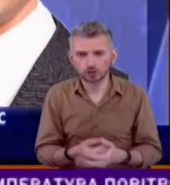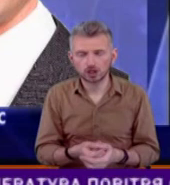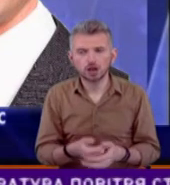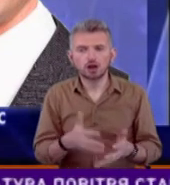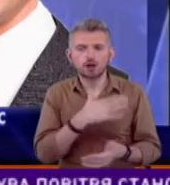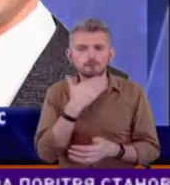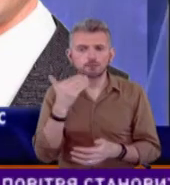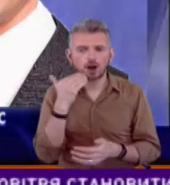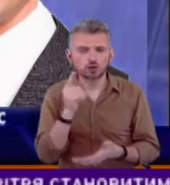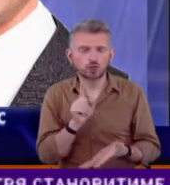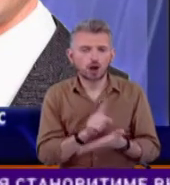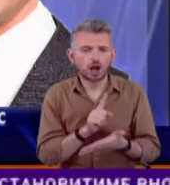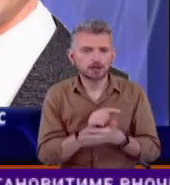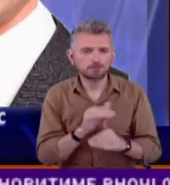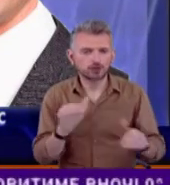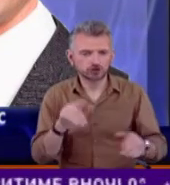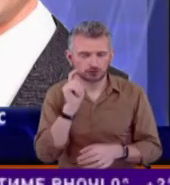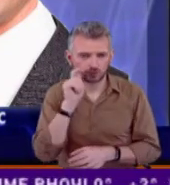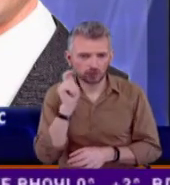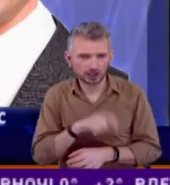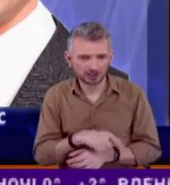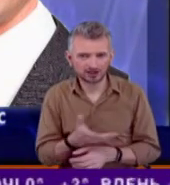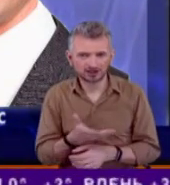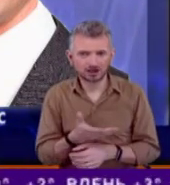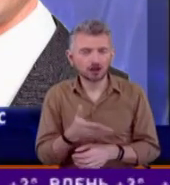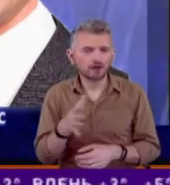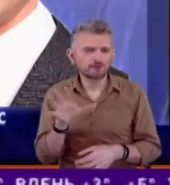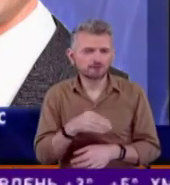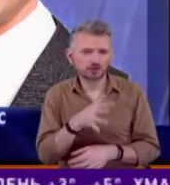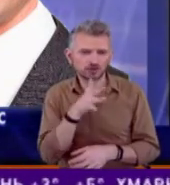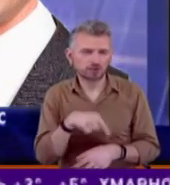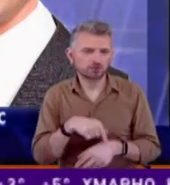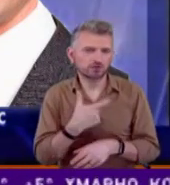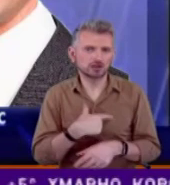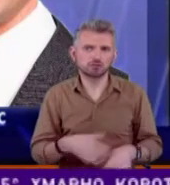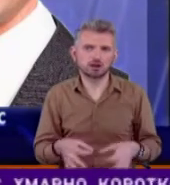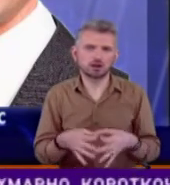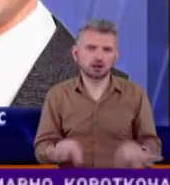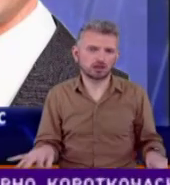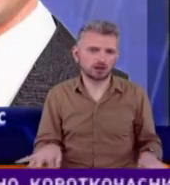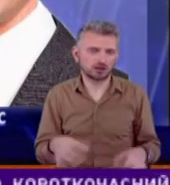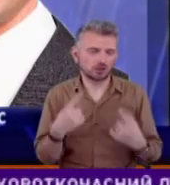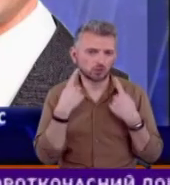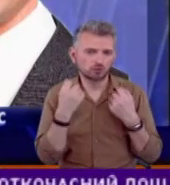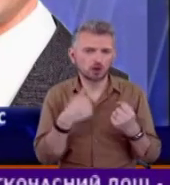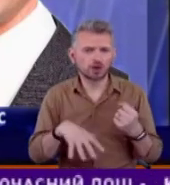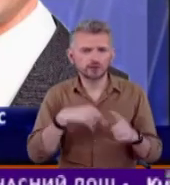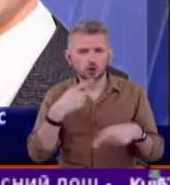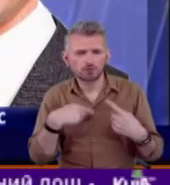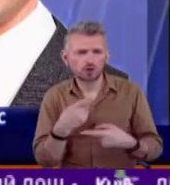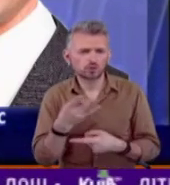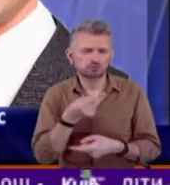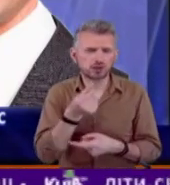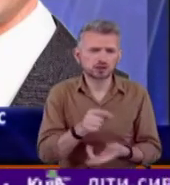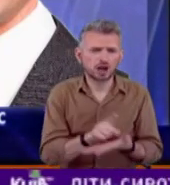Велика кількість аліменщиків в Україні почували себе весь час просто суперово. І всі розмови про що треба би